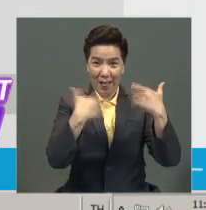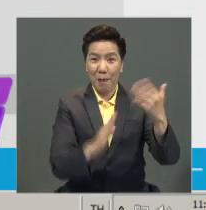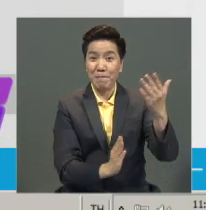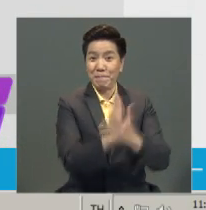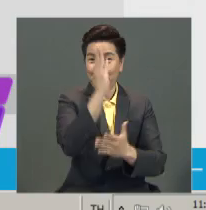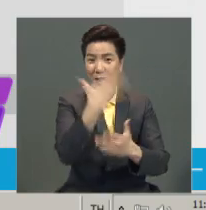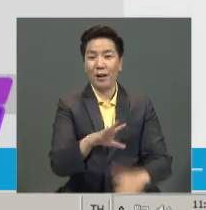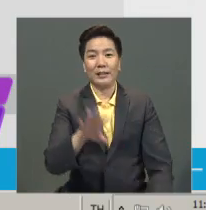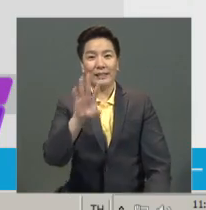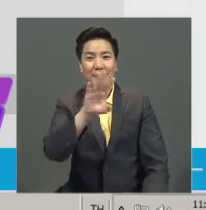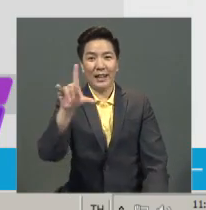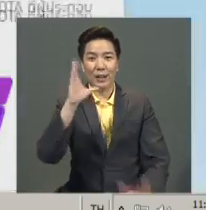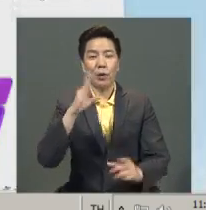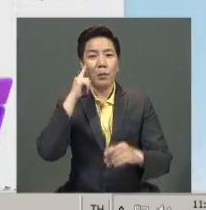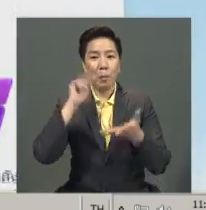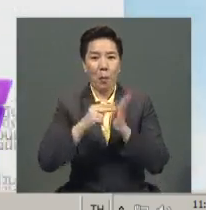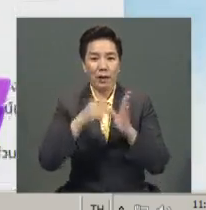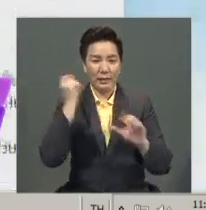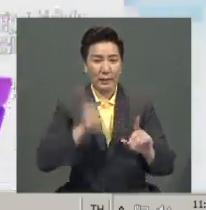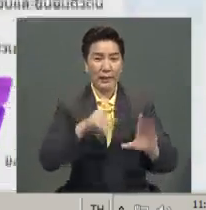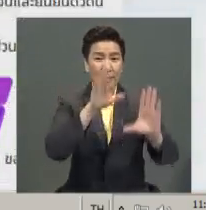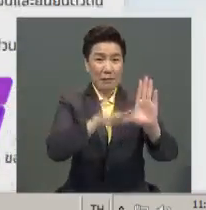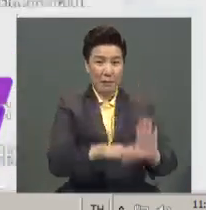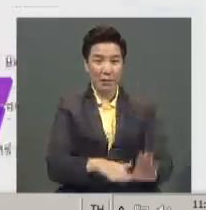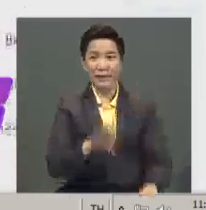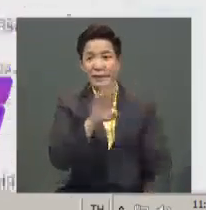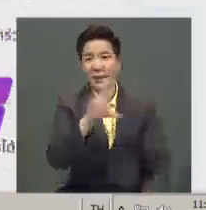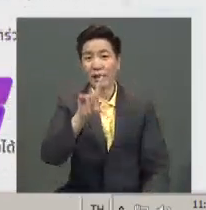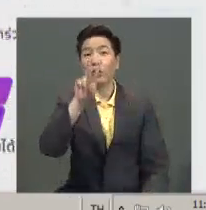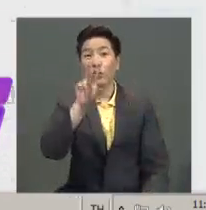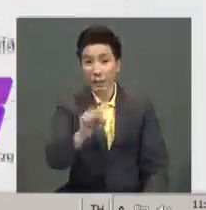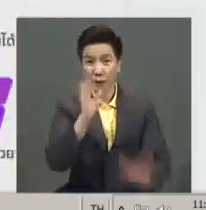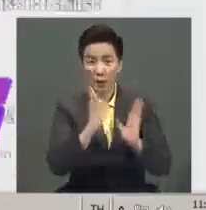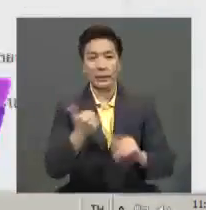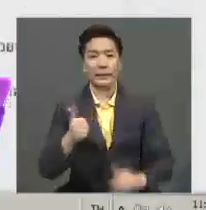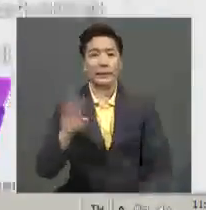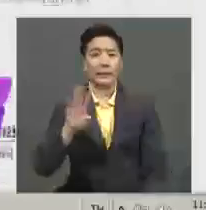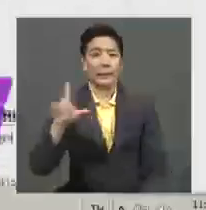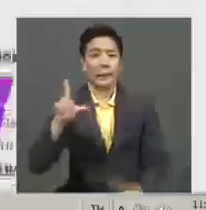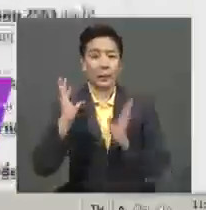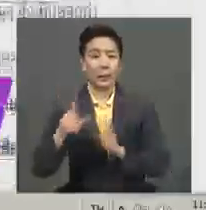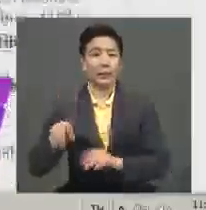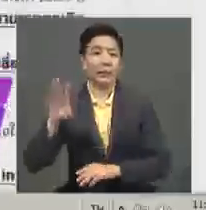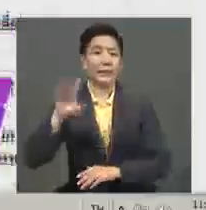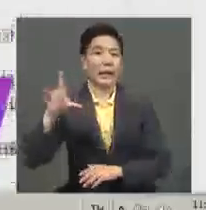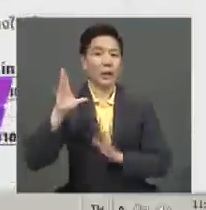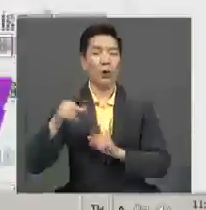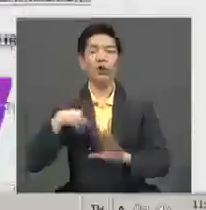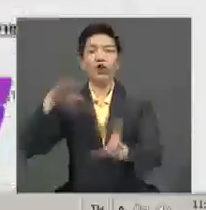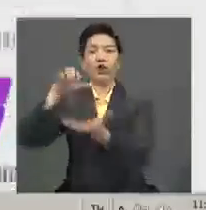สตางค์แบบนี้แล้วก็สบายใจได้นะคะสำหรับใครที่ลงทะเบียนสำเร็จเรียบร้อยละ4ล้านเนาะเขาจริงๆคนลงทะเบียนทั้งหมดเท่าไหร่นะ4ล้าน 2ครับ 8เสร็จแล้ว 4ล้านคนใน